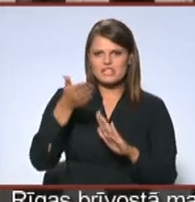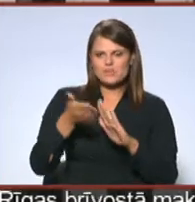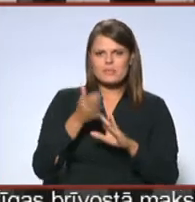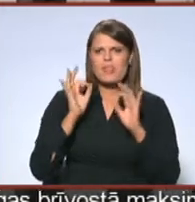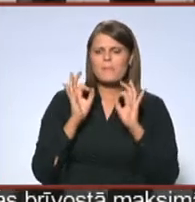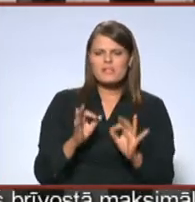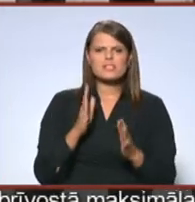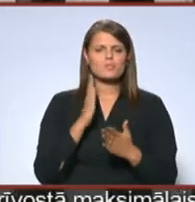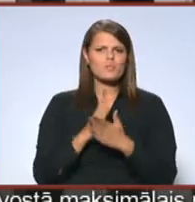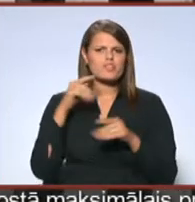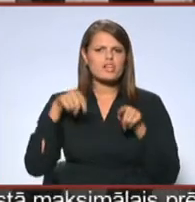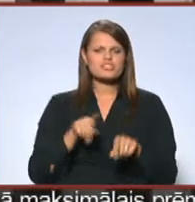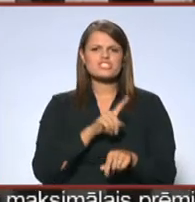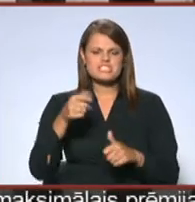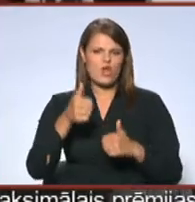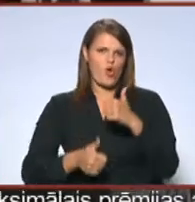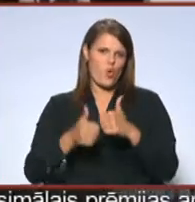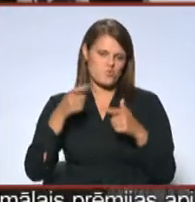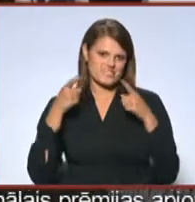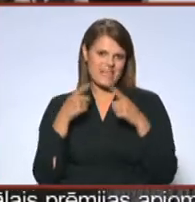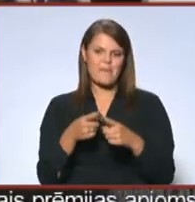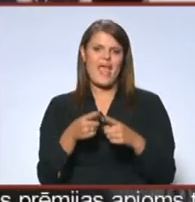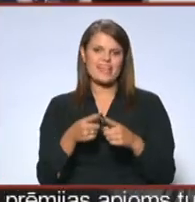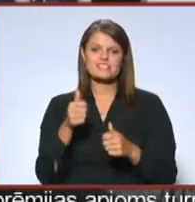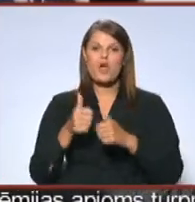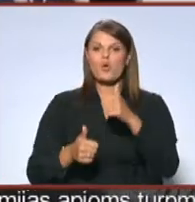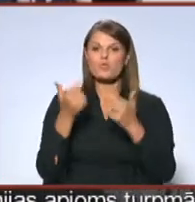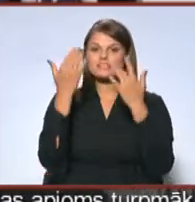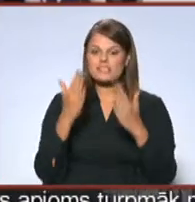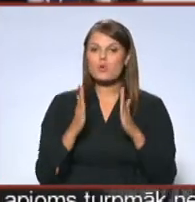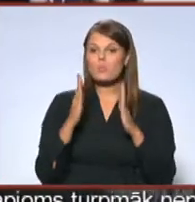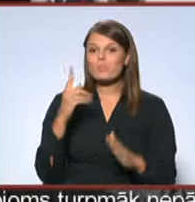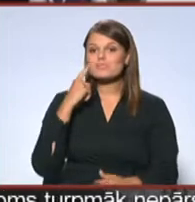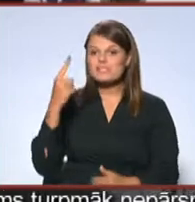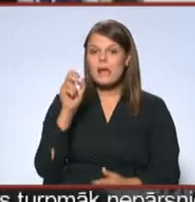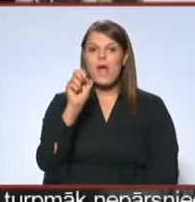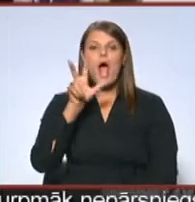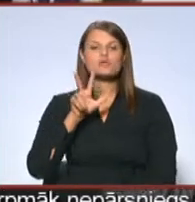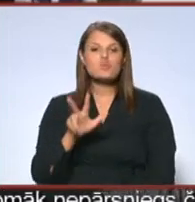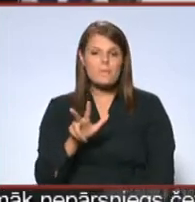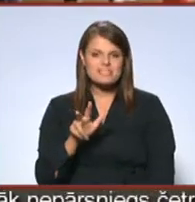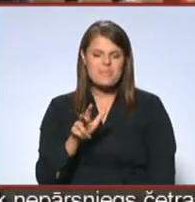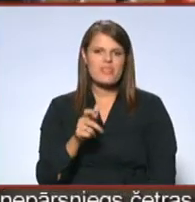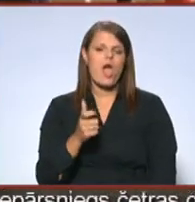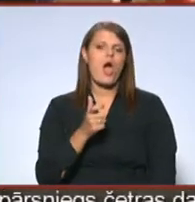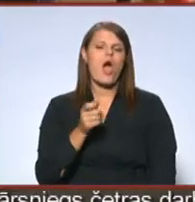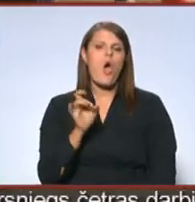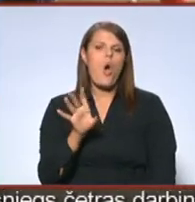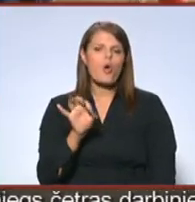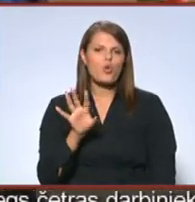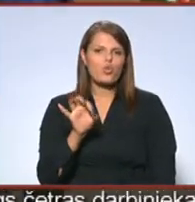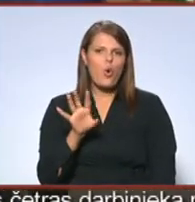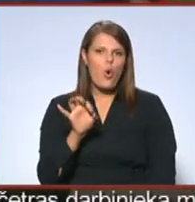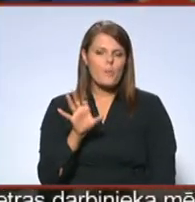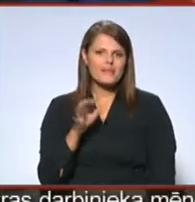patiesībā noteikti šis arī ir konkursa mērķis konkursa rezultāti būs zināmi 18 oktobrī kad tiks paziņoa